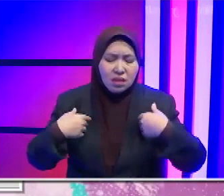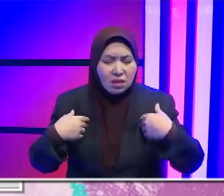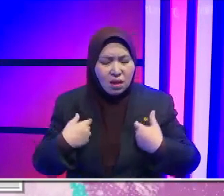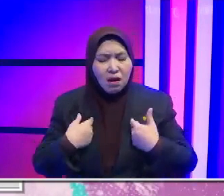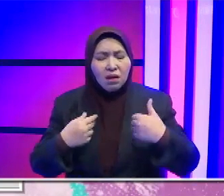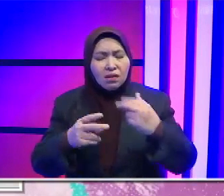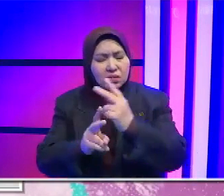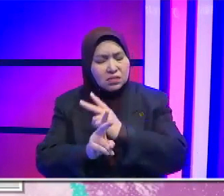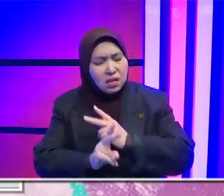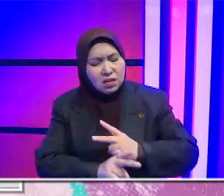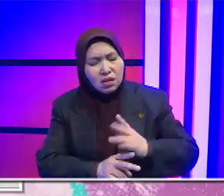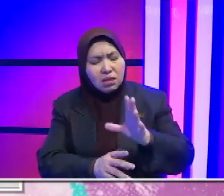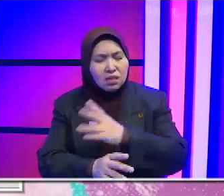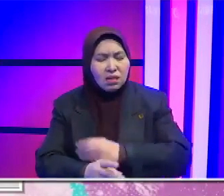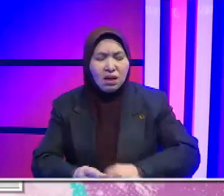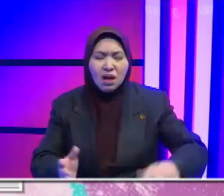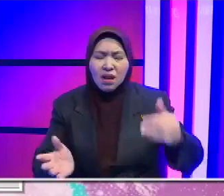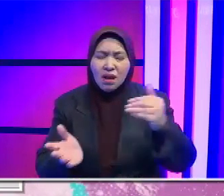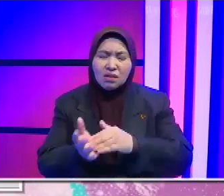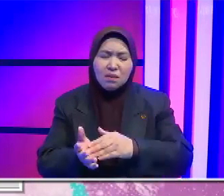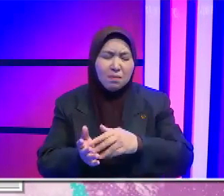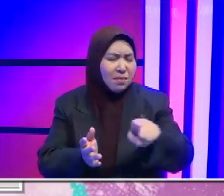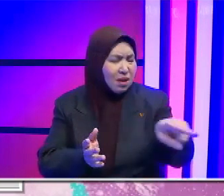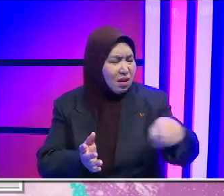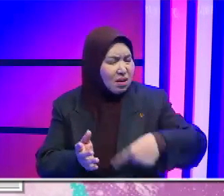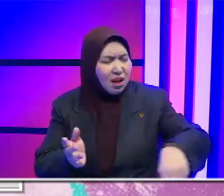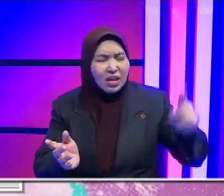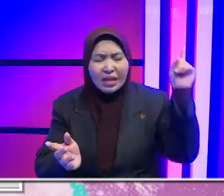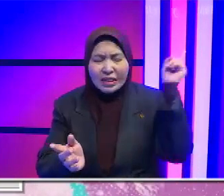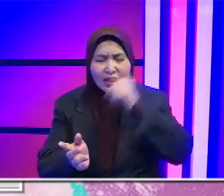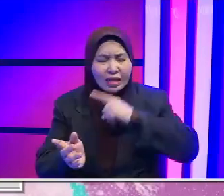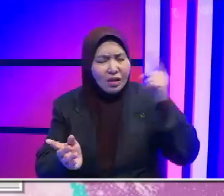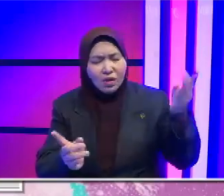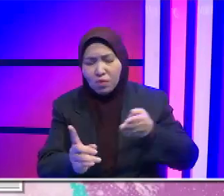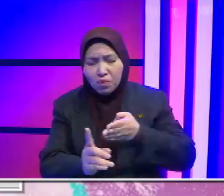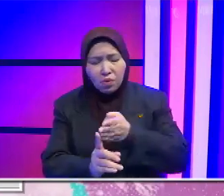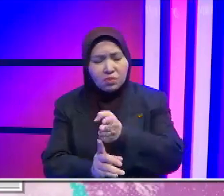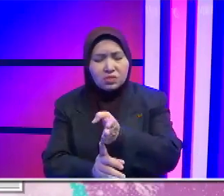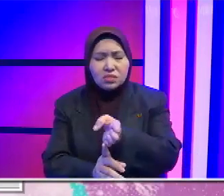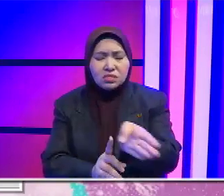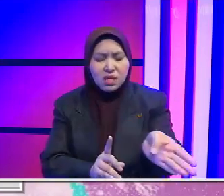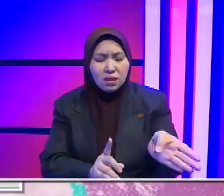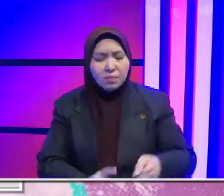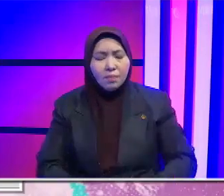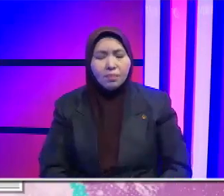كالأنعام بل هم أضل سبيلا.